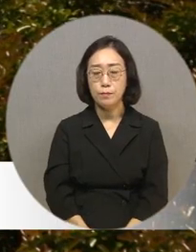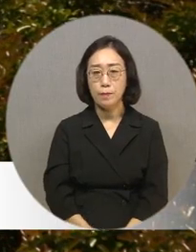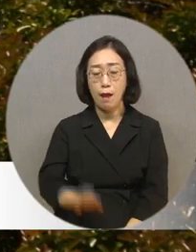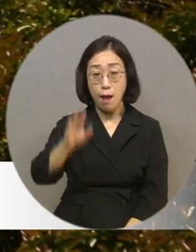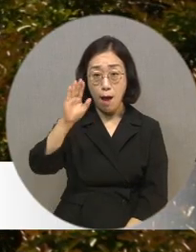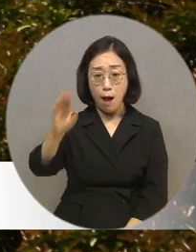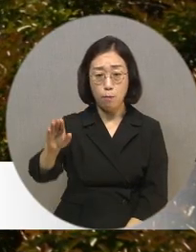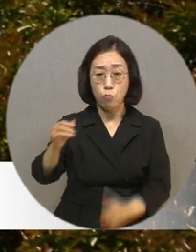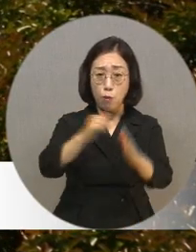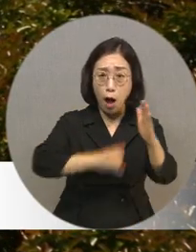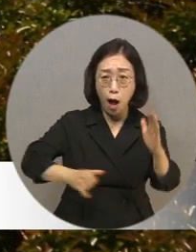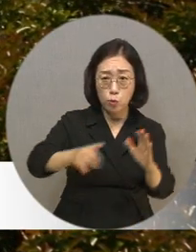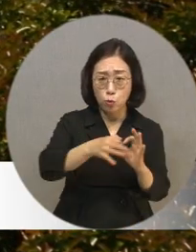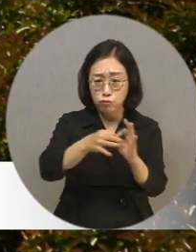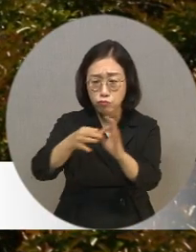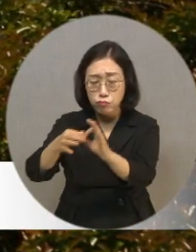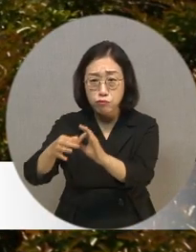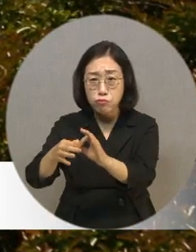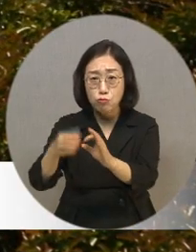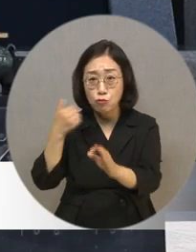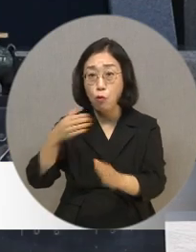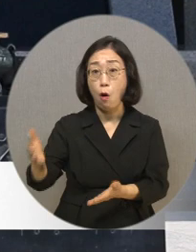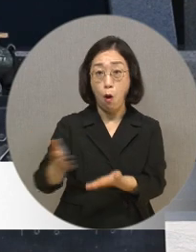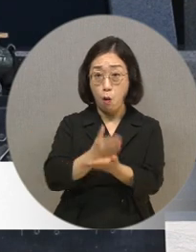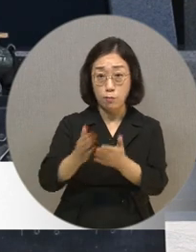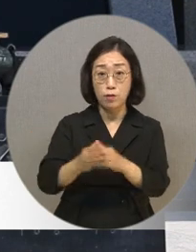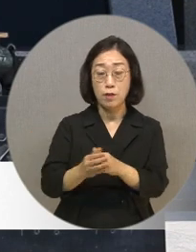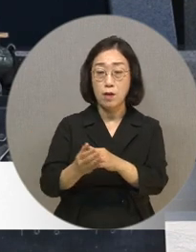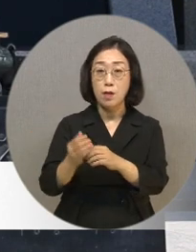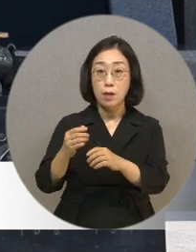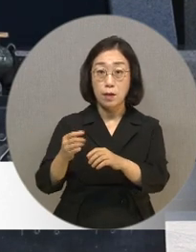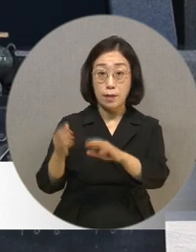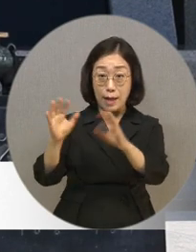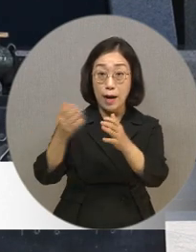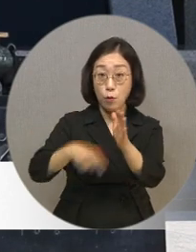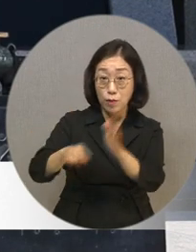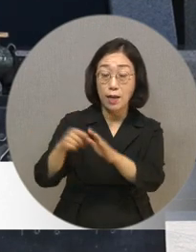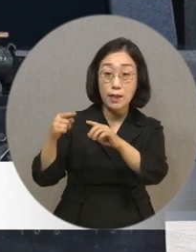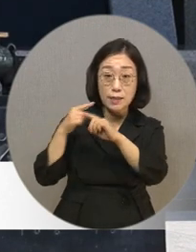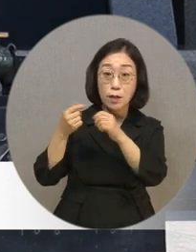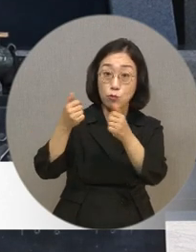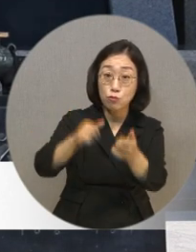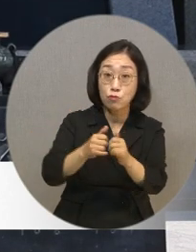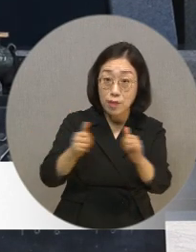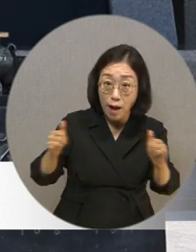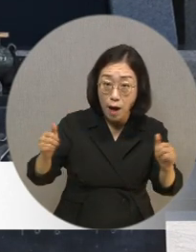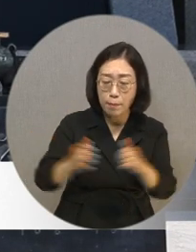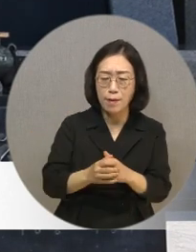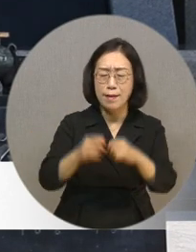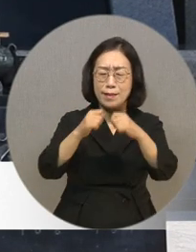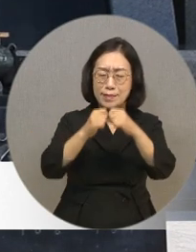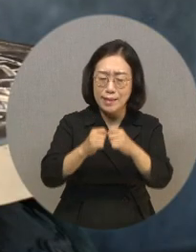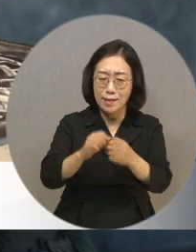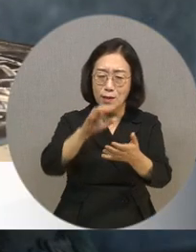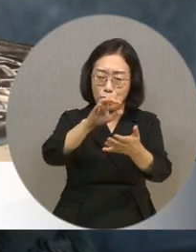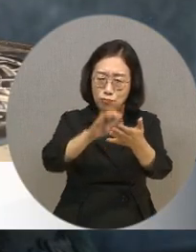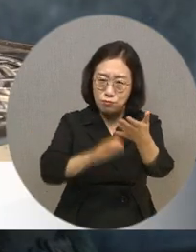앞으로 무연고 국가유공자에 대한 장사 예우를 강화하기 위해 국가유공자 등의 범위가 상세하게